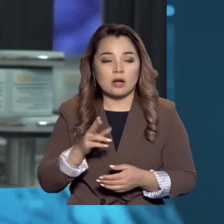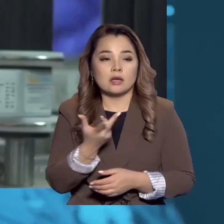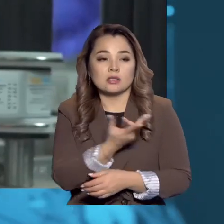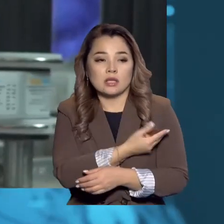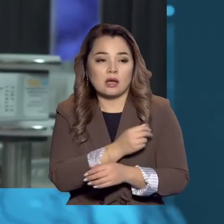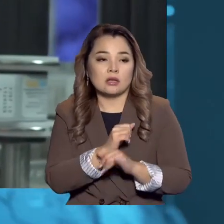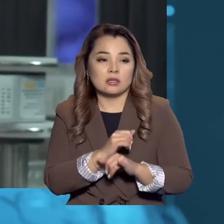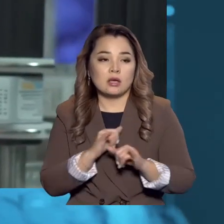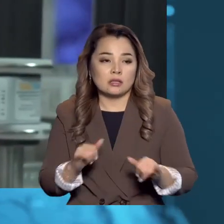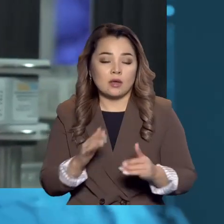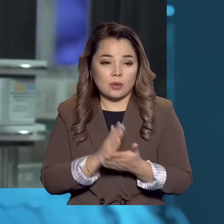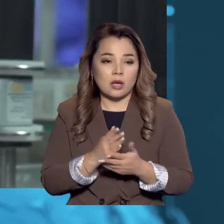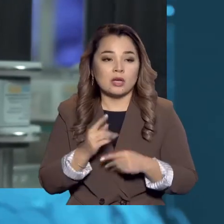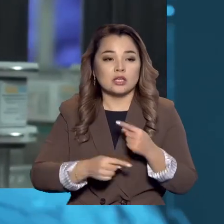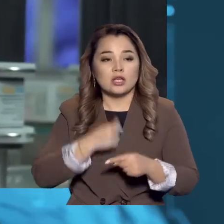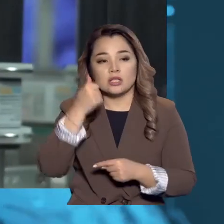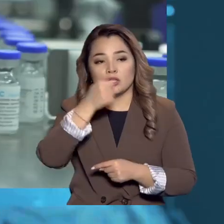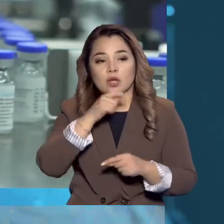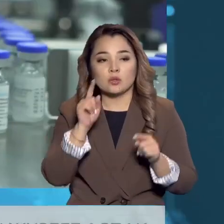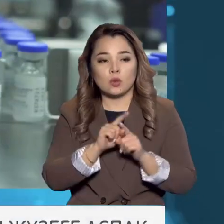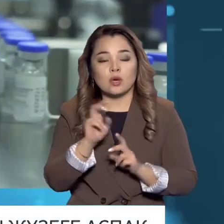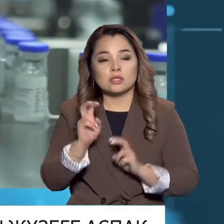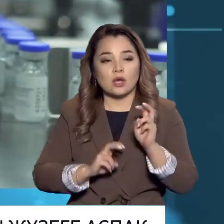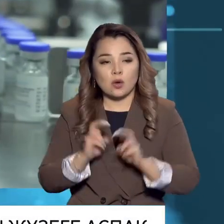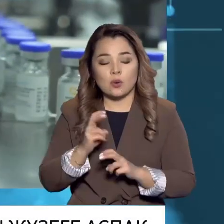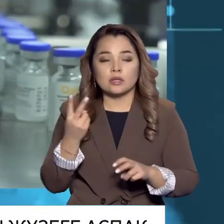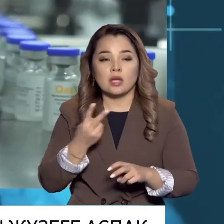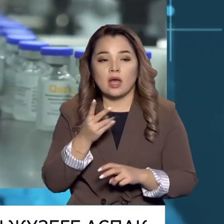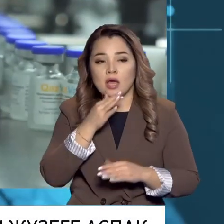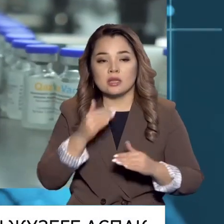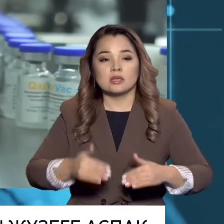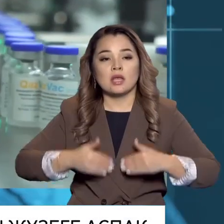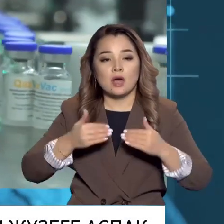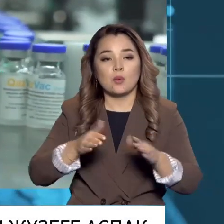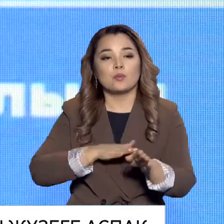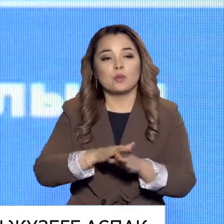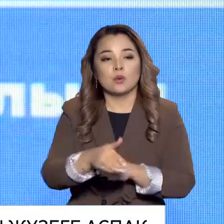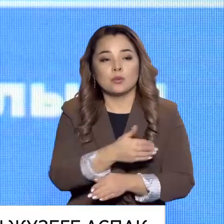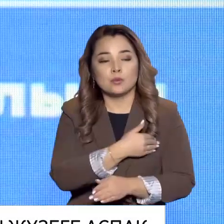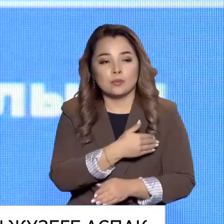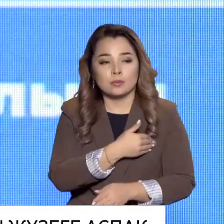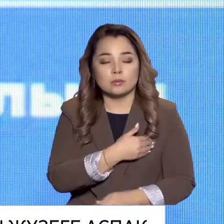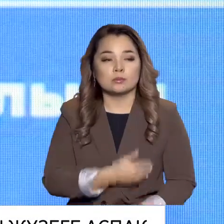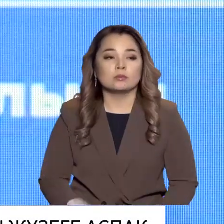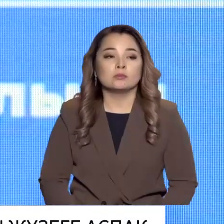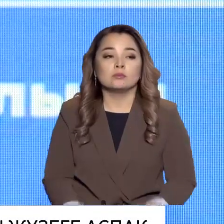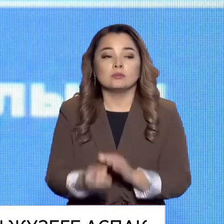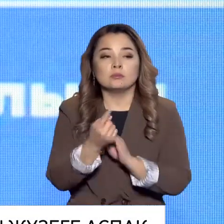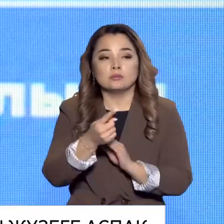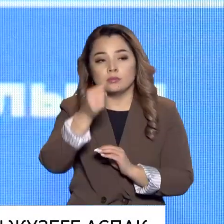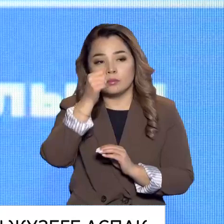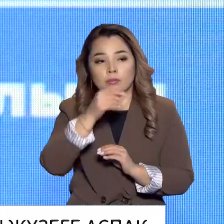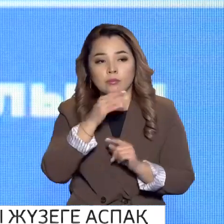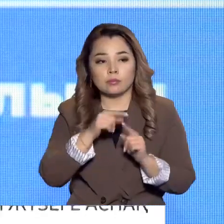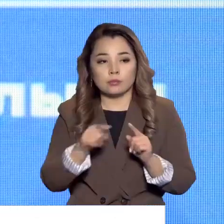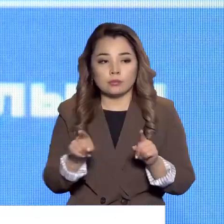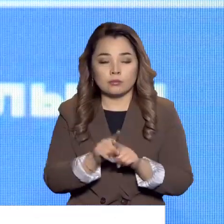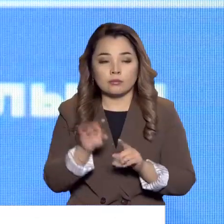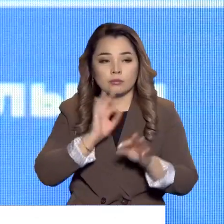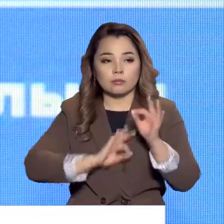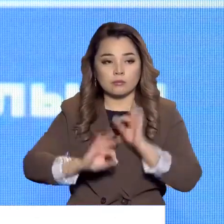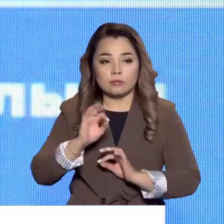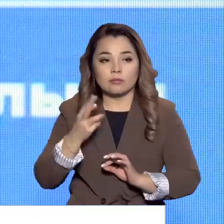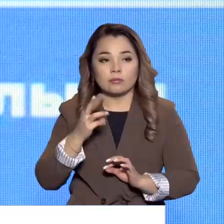шығарылды. Енді келер жылы зауыттың екінші кезеңі жүзеге асады. Осы 11 айдың ішінде фармация саласында